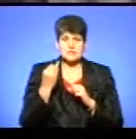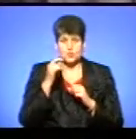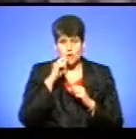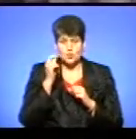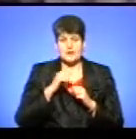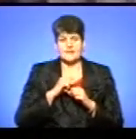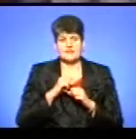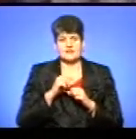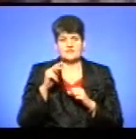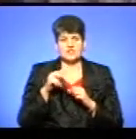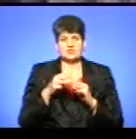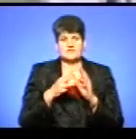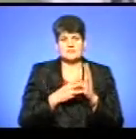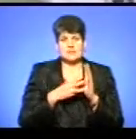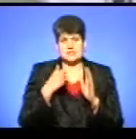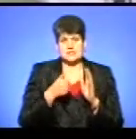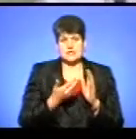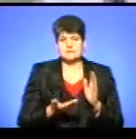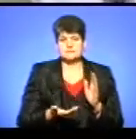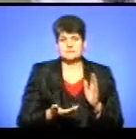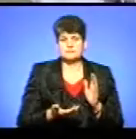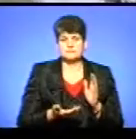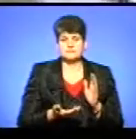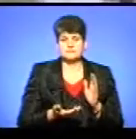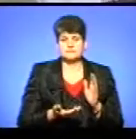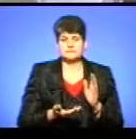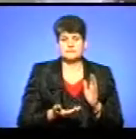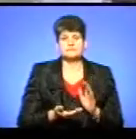України, 2018 рік.